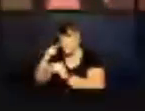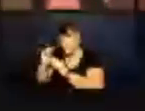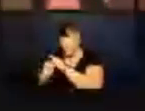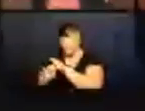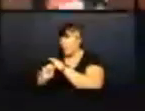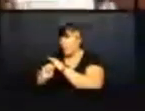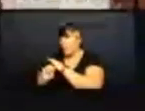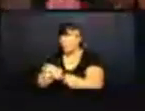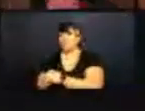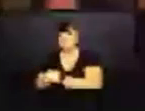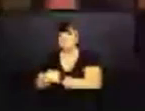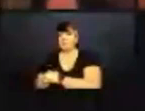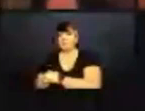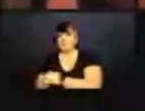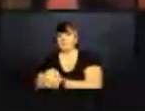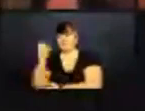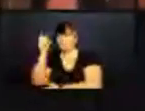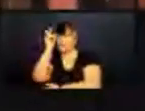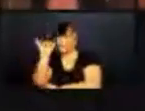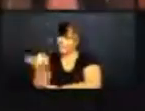iliyopita.